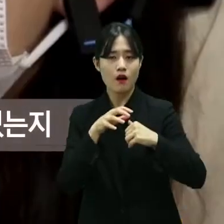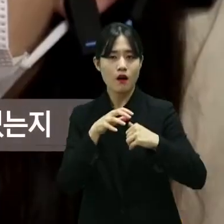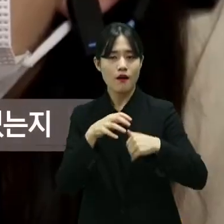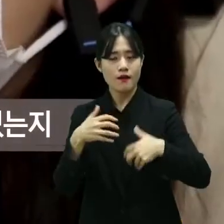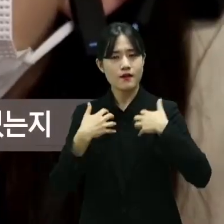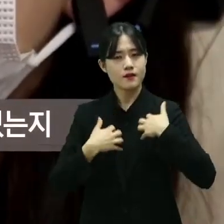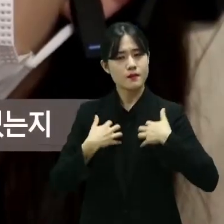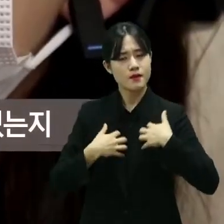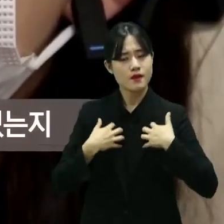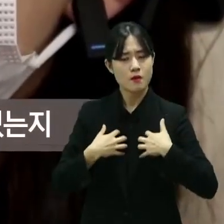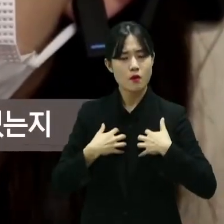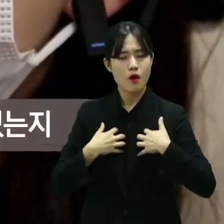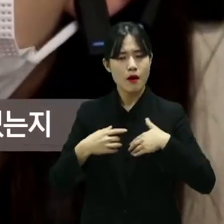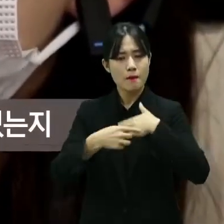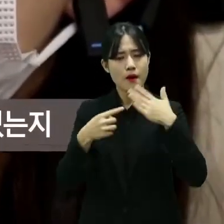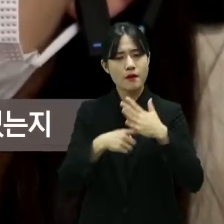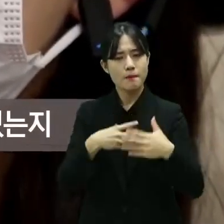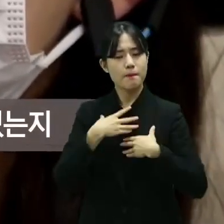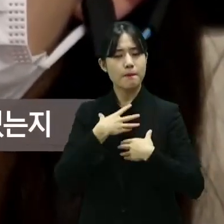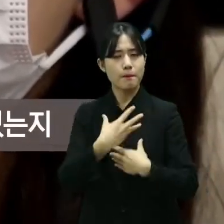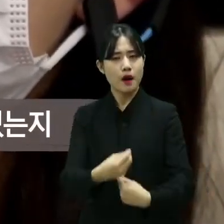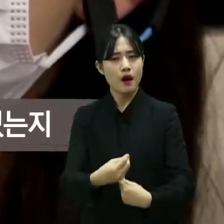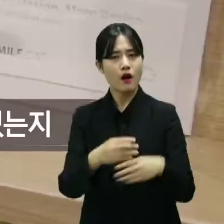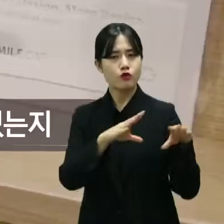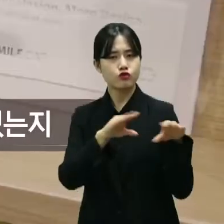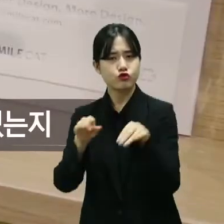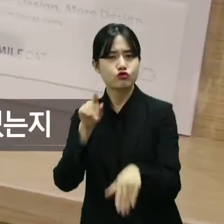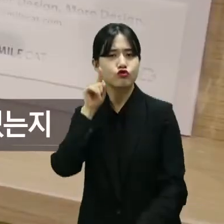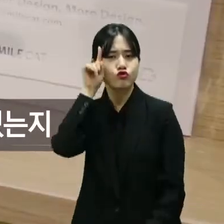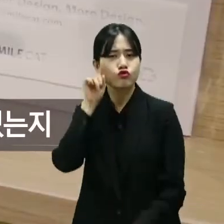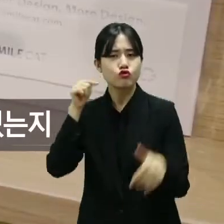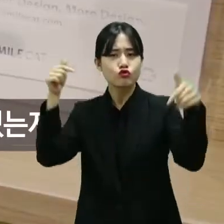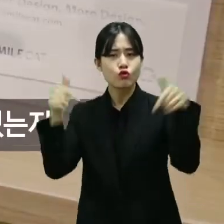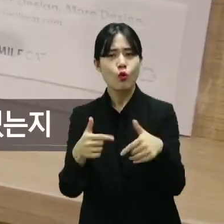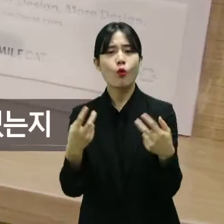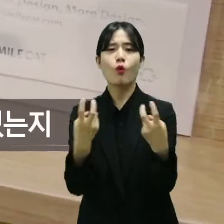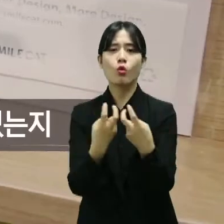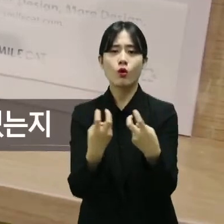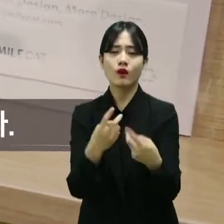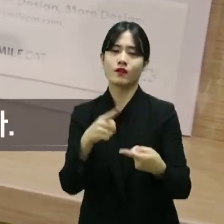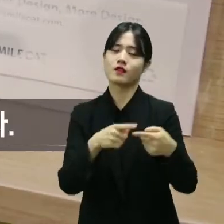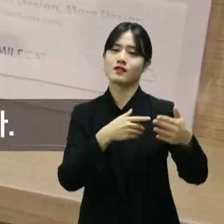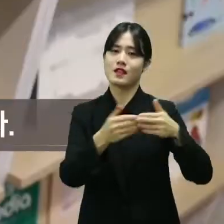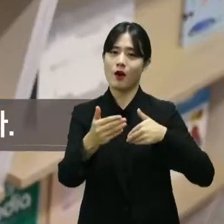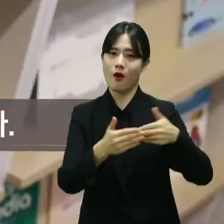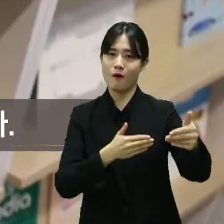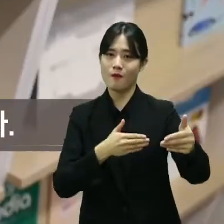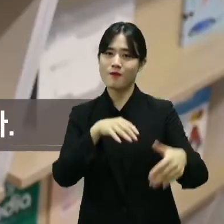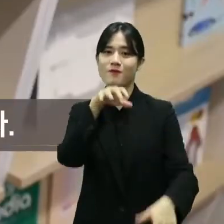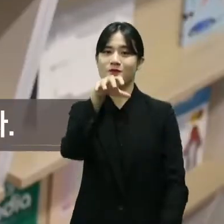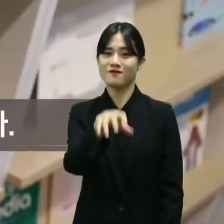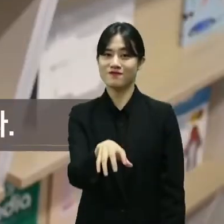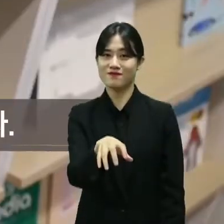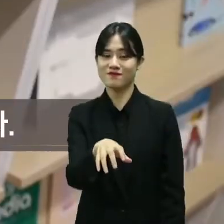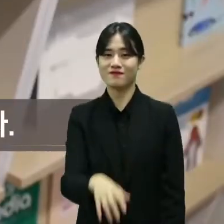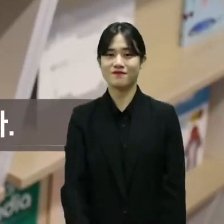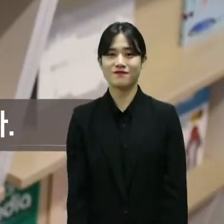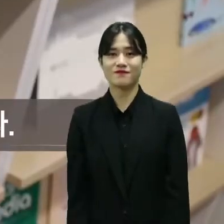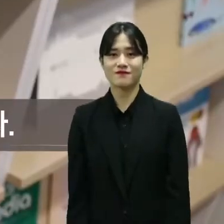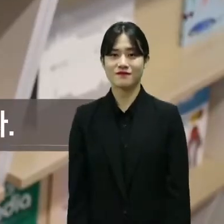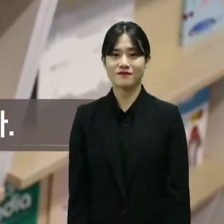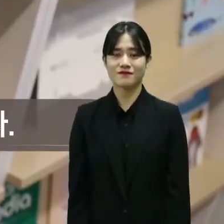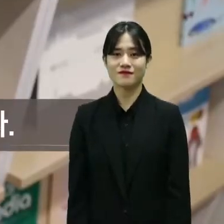재미있게 어떻게 스마트하게 자기 마음을 좀 안정시키고 이렇게 스트레스를 완화시킬 수 있을지 체험해보고 경험해보는 그런